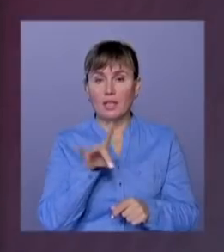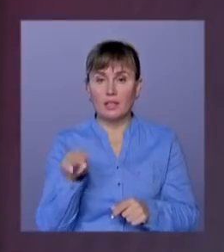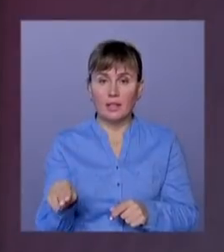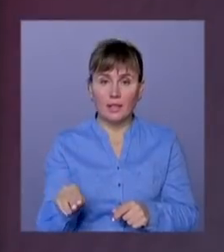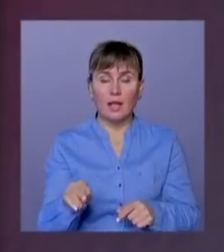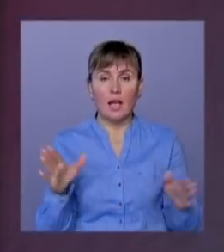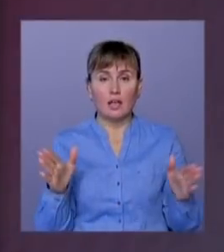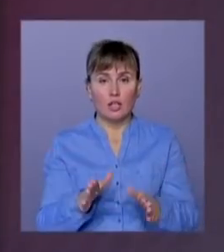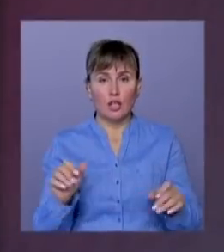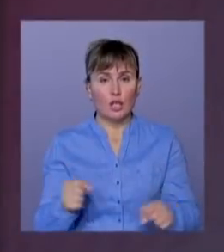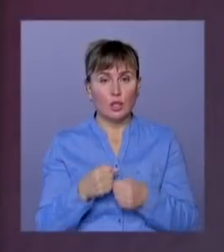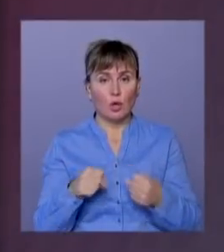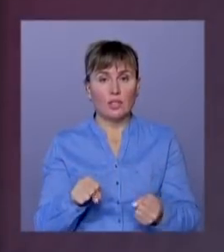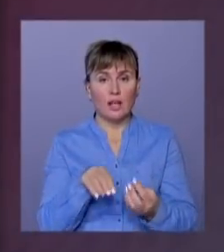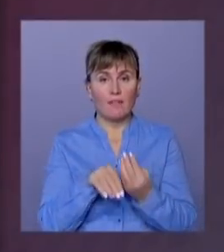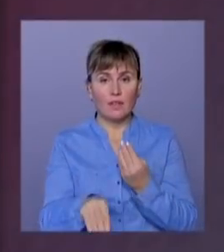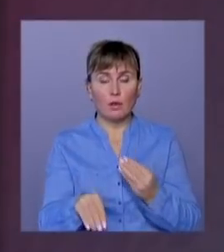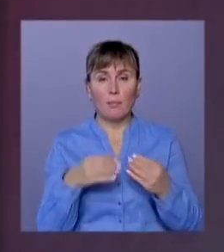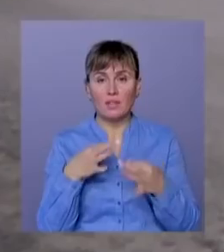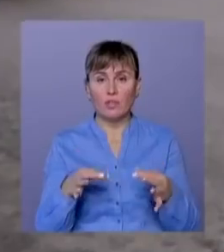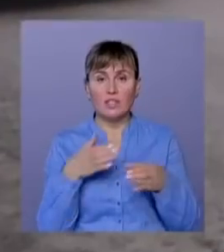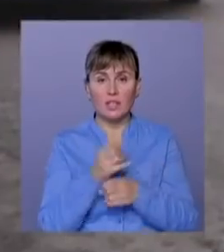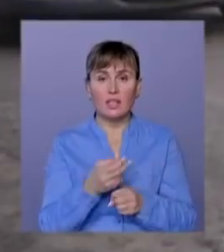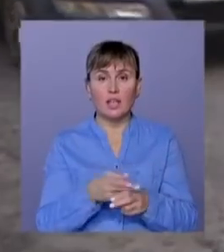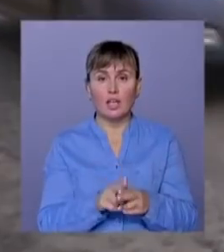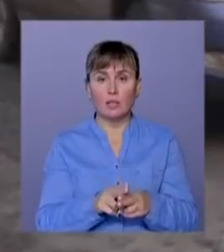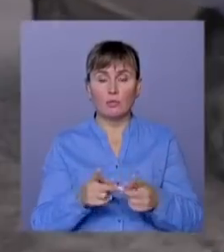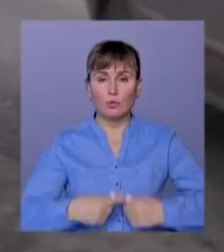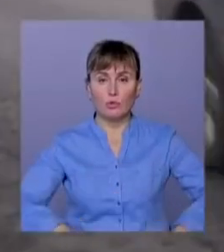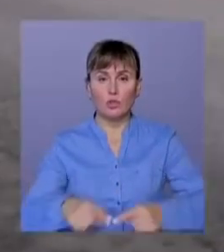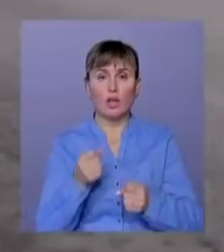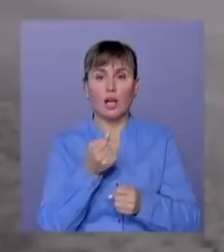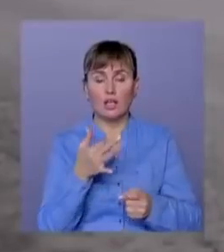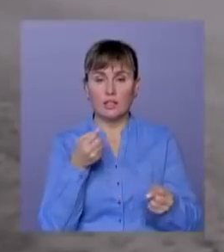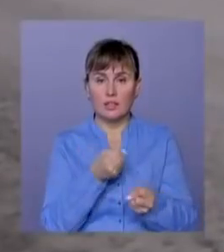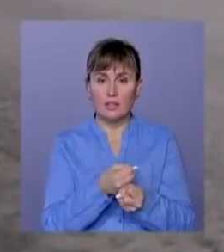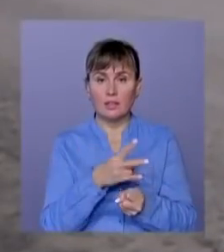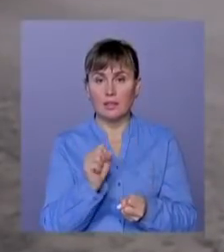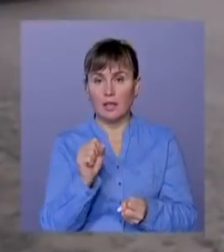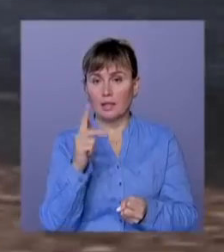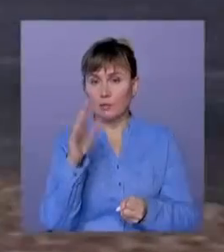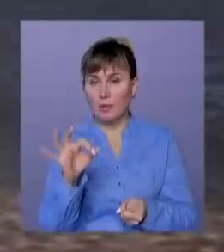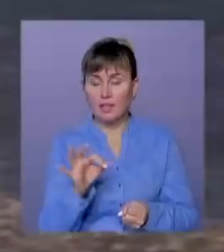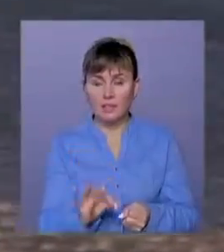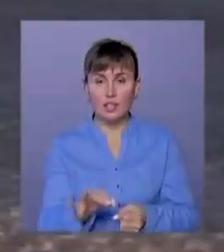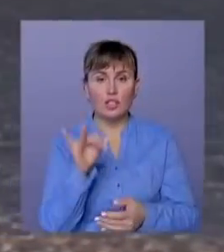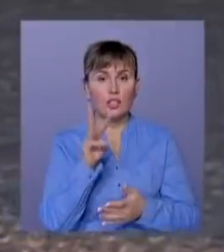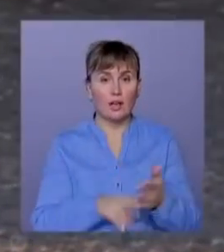Ограниченная скорость передвижения авто позволила сократить на этом участке количество ДТП сразу на треть. Кстати,